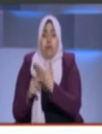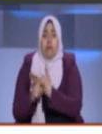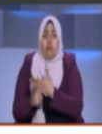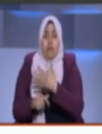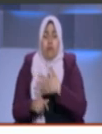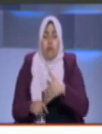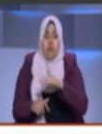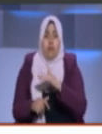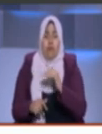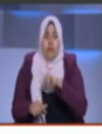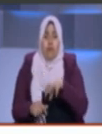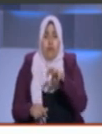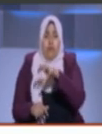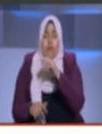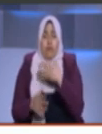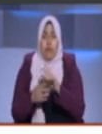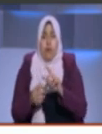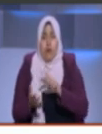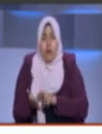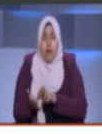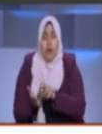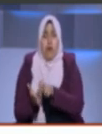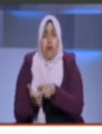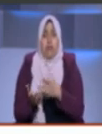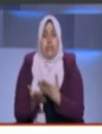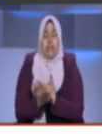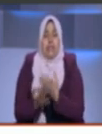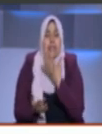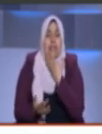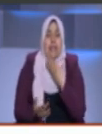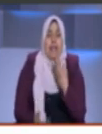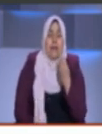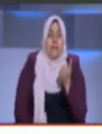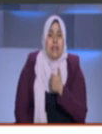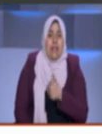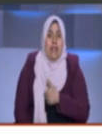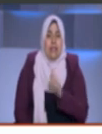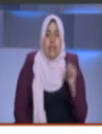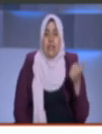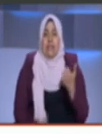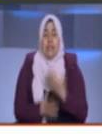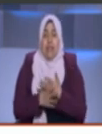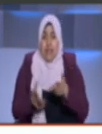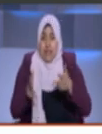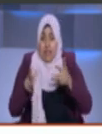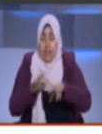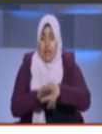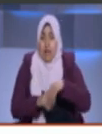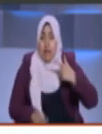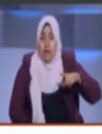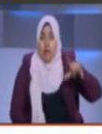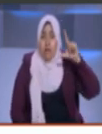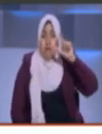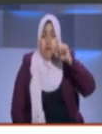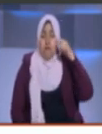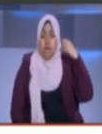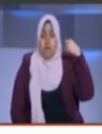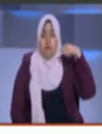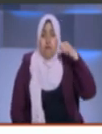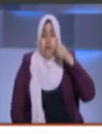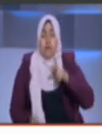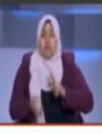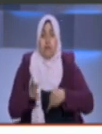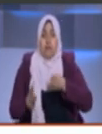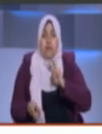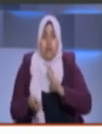في في خطوة جميلة جدا أكدها يعني رئيس المهرجان وأيضا عمدة المدينة